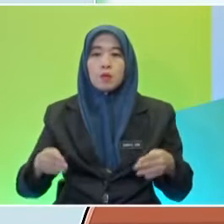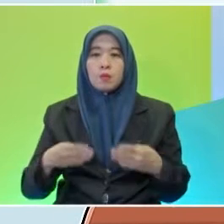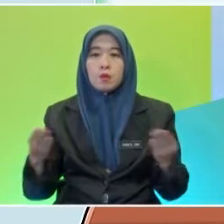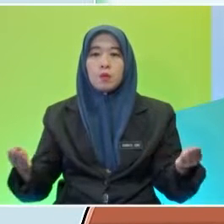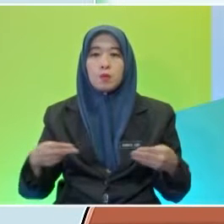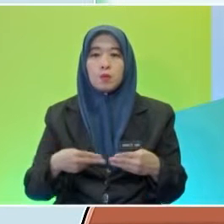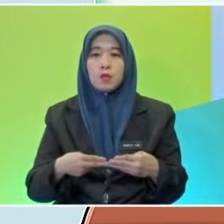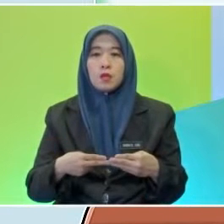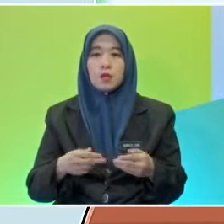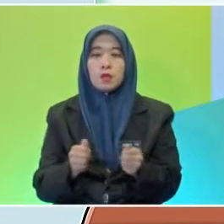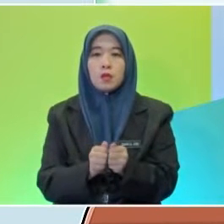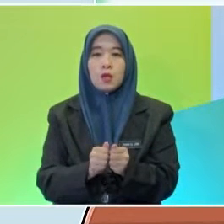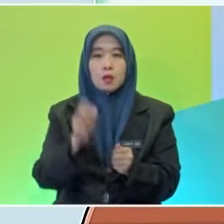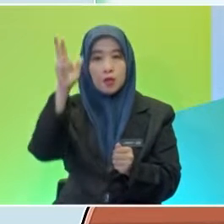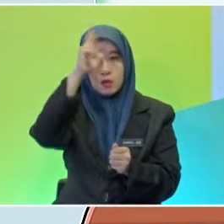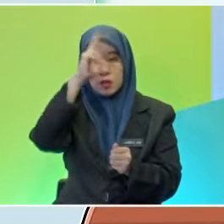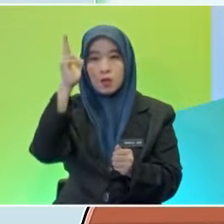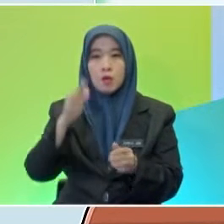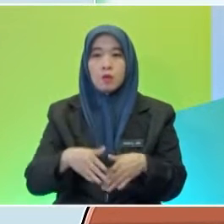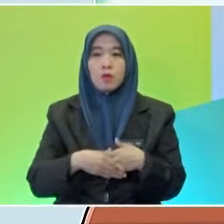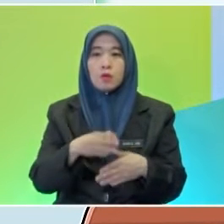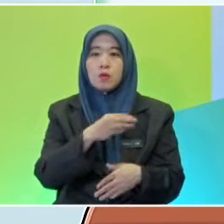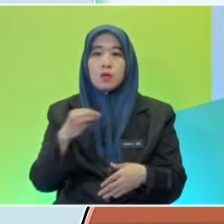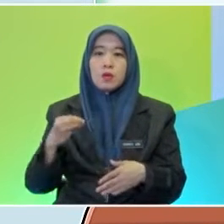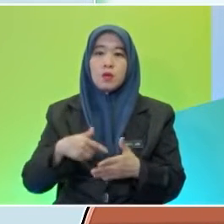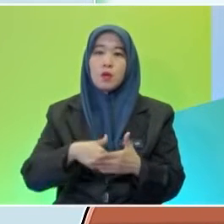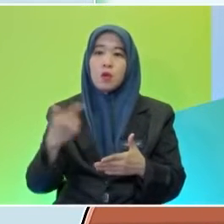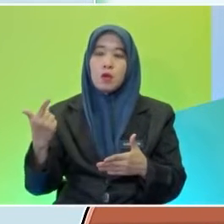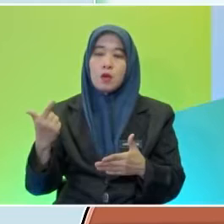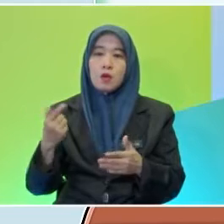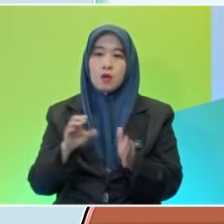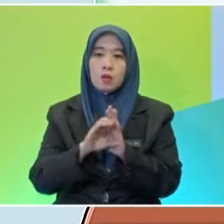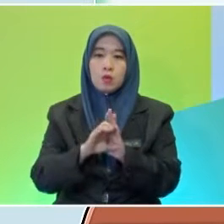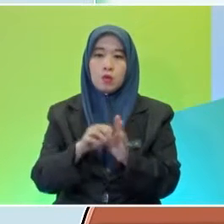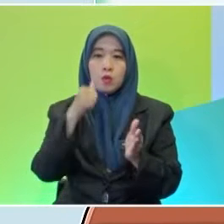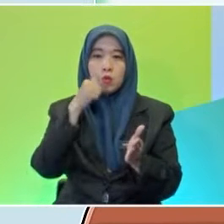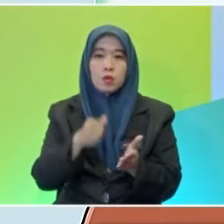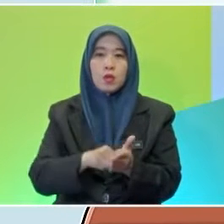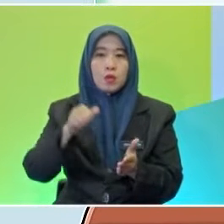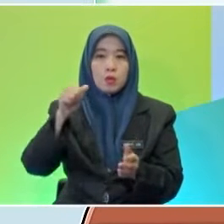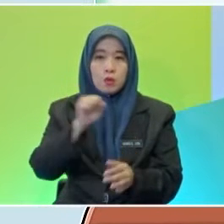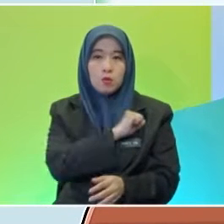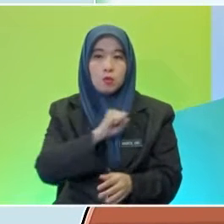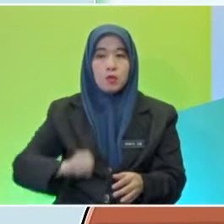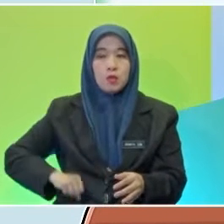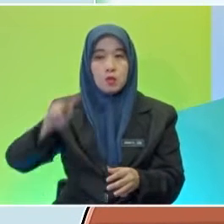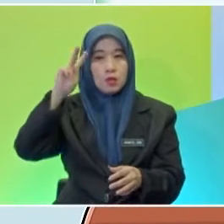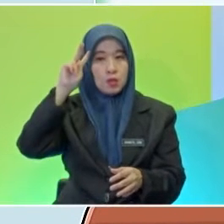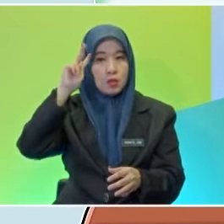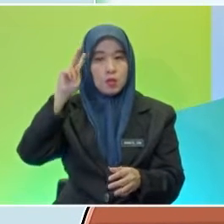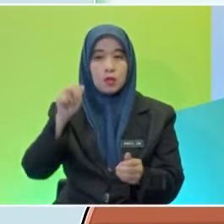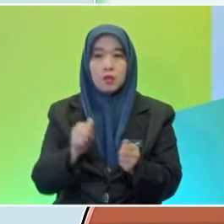dengan kerajaan luar contohnya surat Sultan Kelantan kepada masa kini